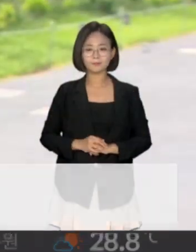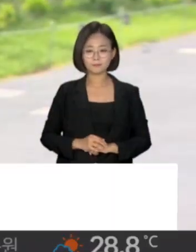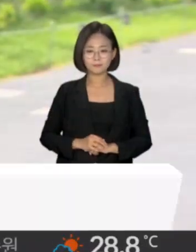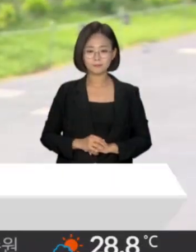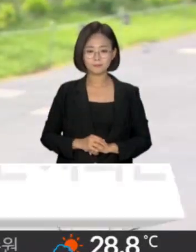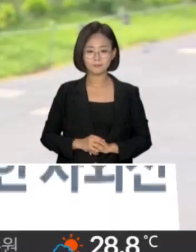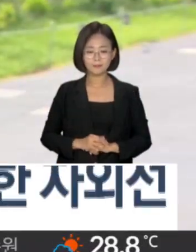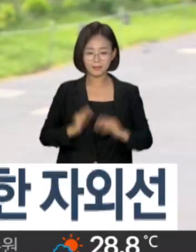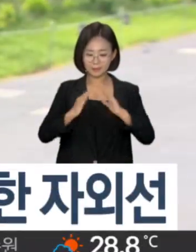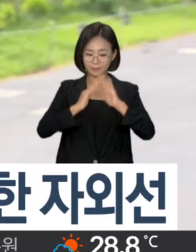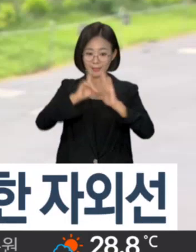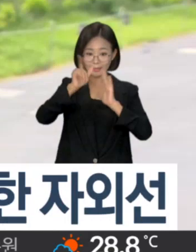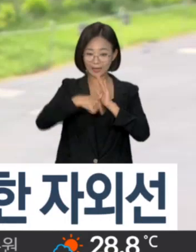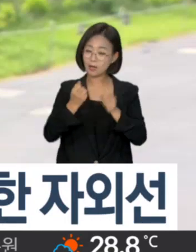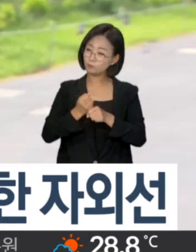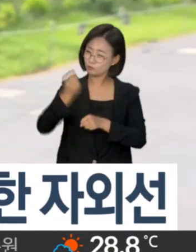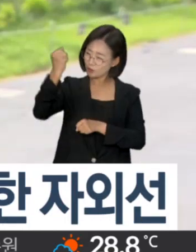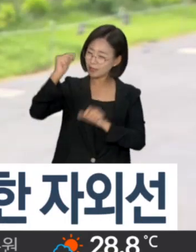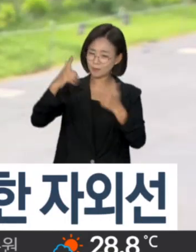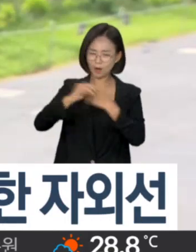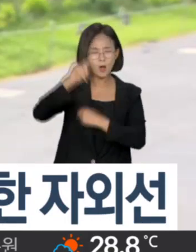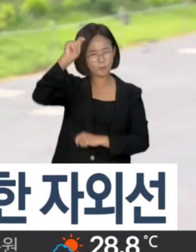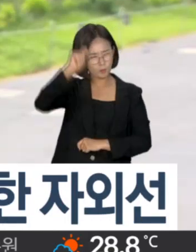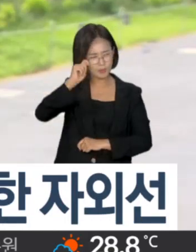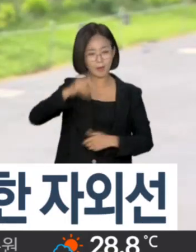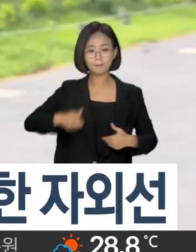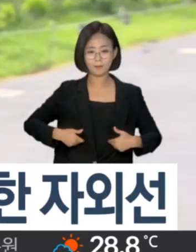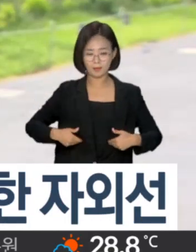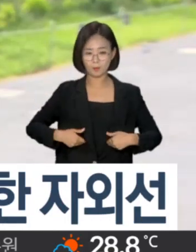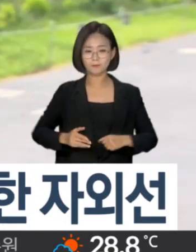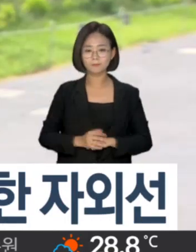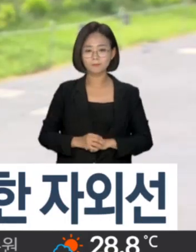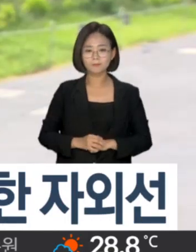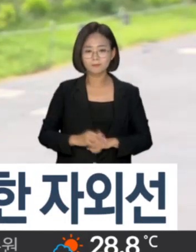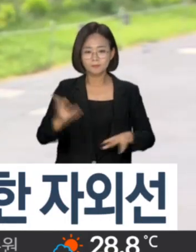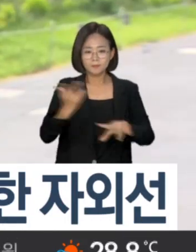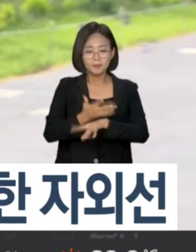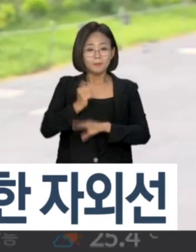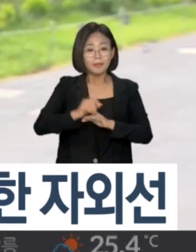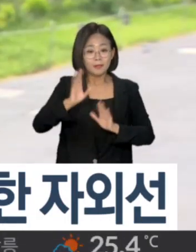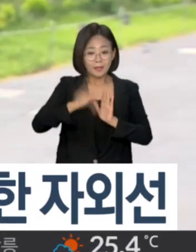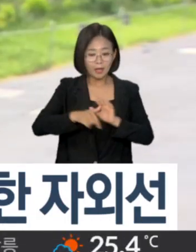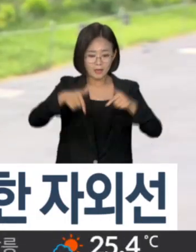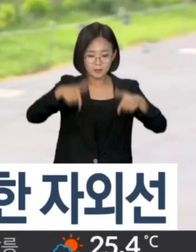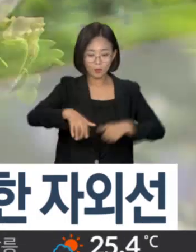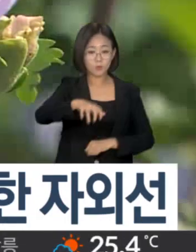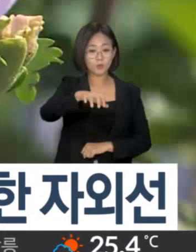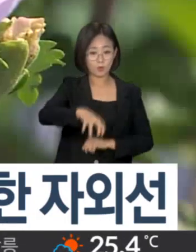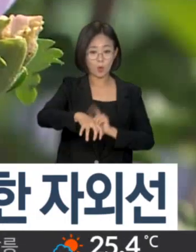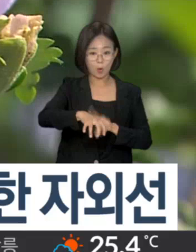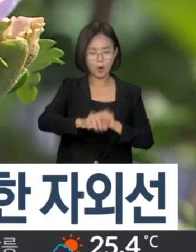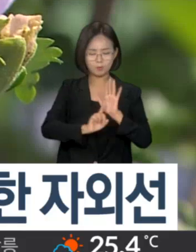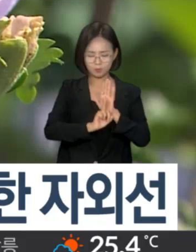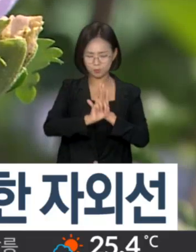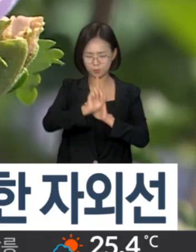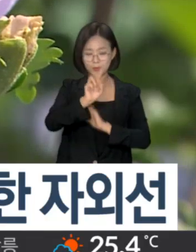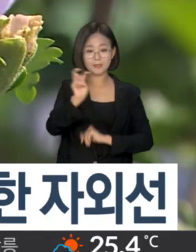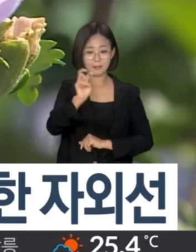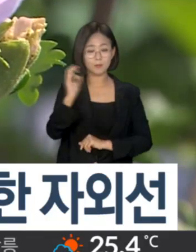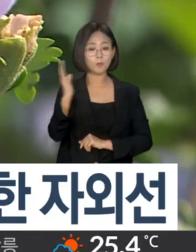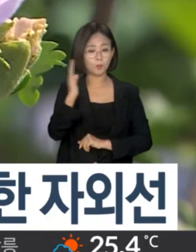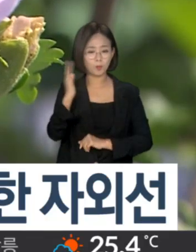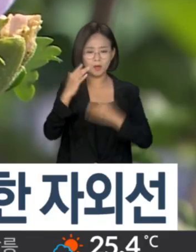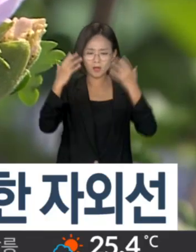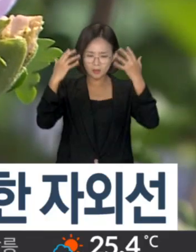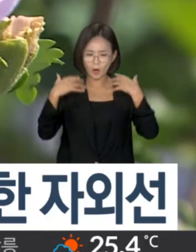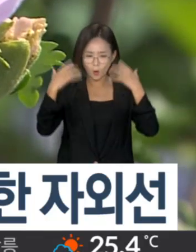있습니다. 외출하신다면 양산이나 모자 꼭 활용하시는 게 좋겠습니다. 주말인 오늘 서쪽 지방 중심으로 30도 안팎을